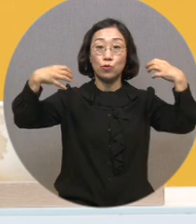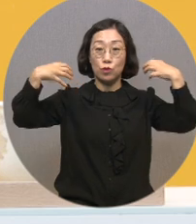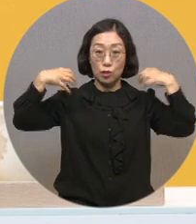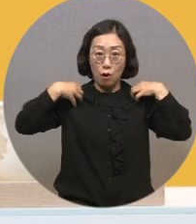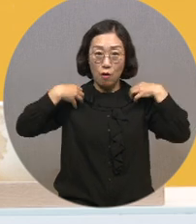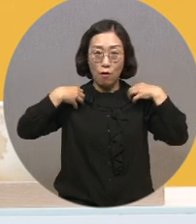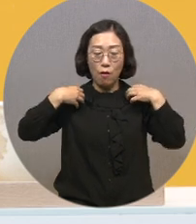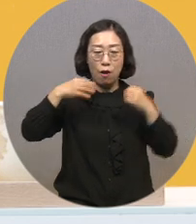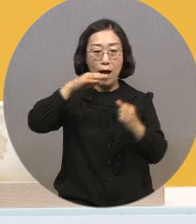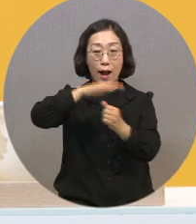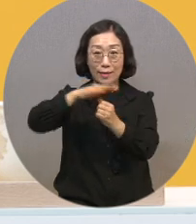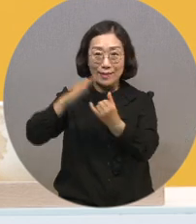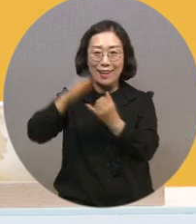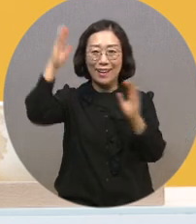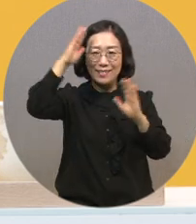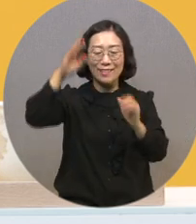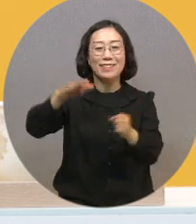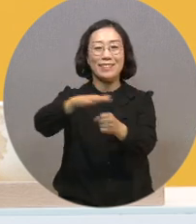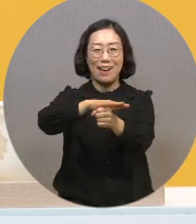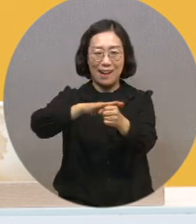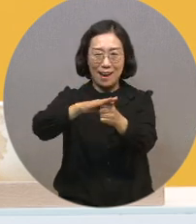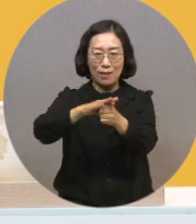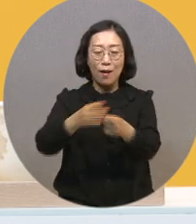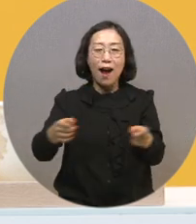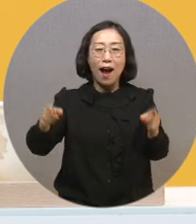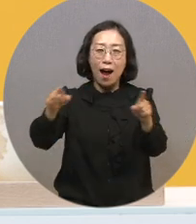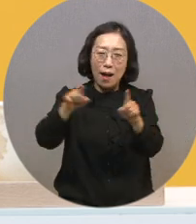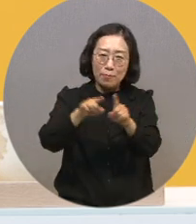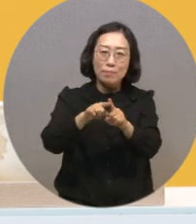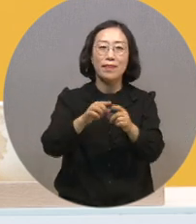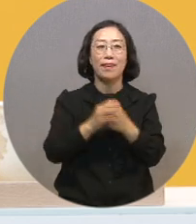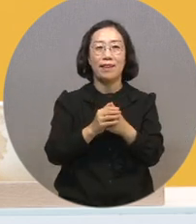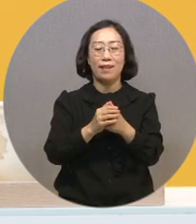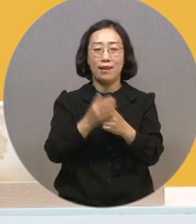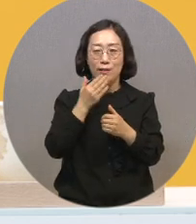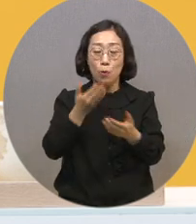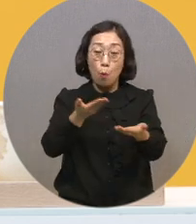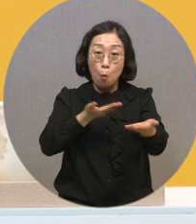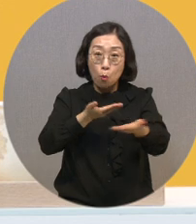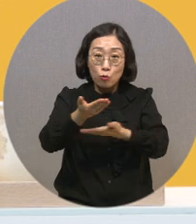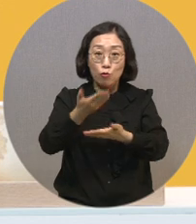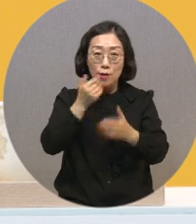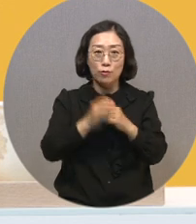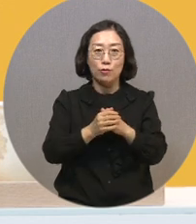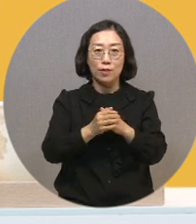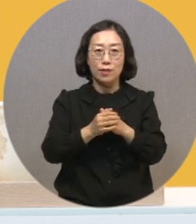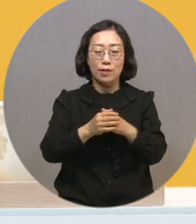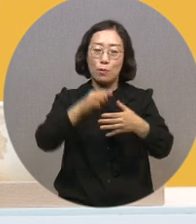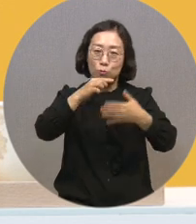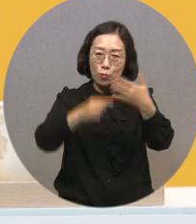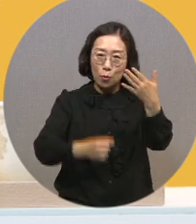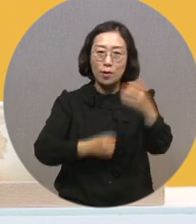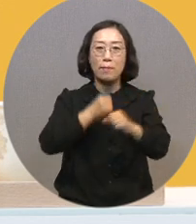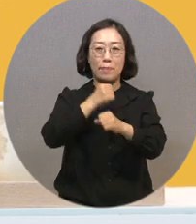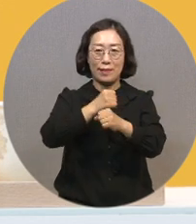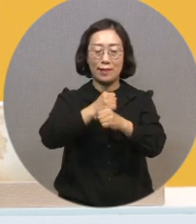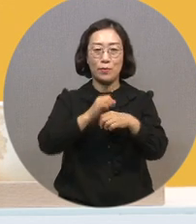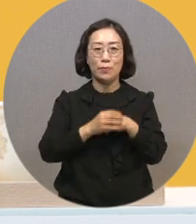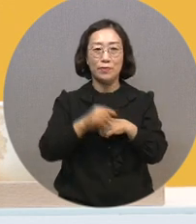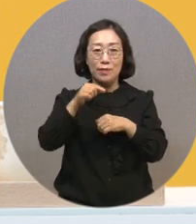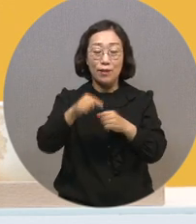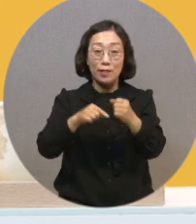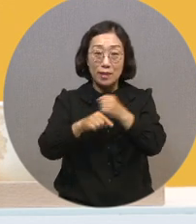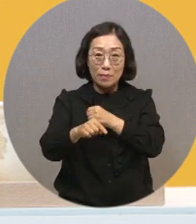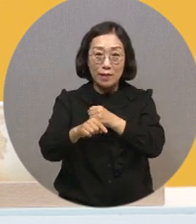아이들을 사랑하고 좀 더 우리 아이들과 함께 공유할 수 있는 이런 프로그램을 아마 만든다고 하고 또 그런